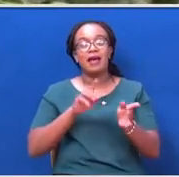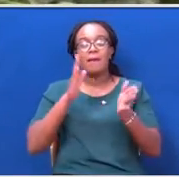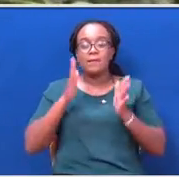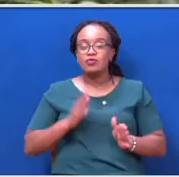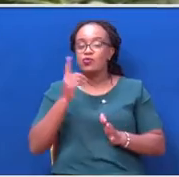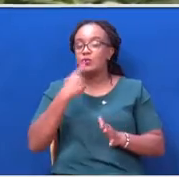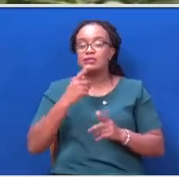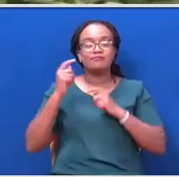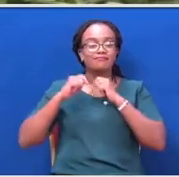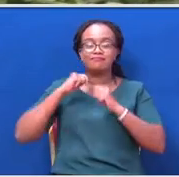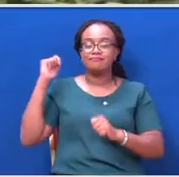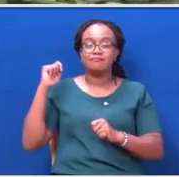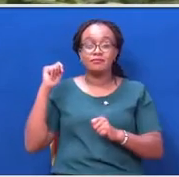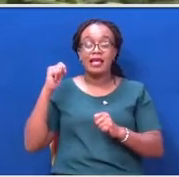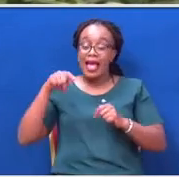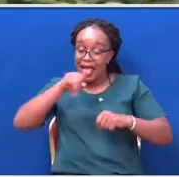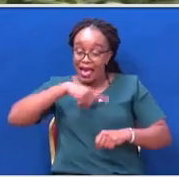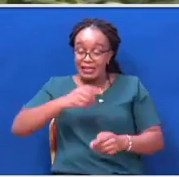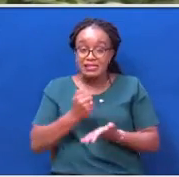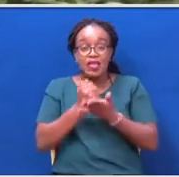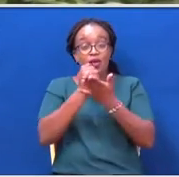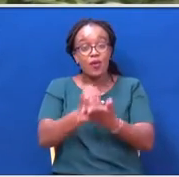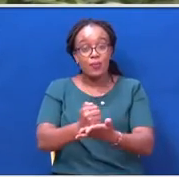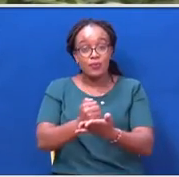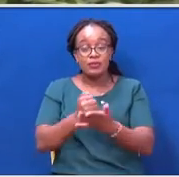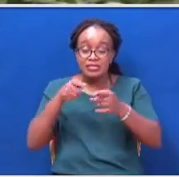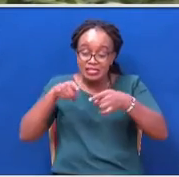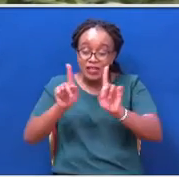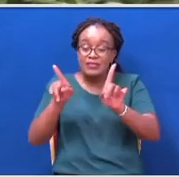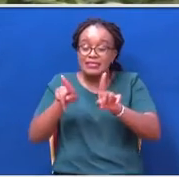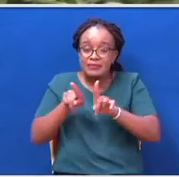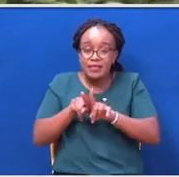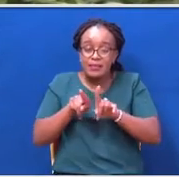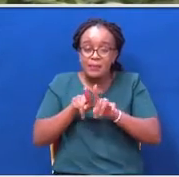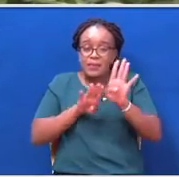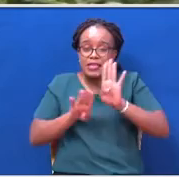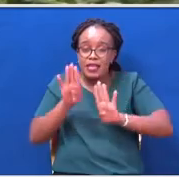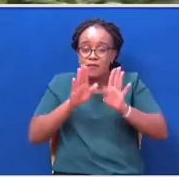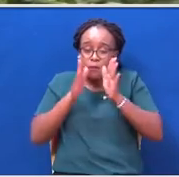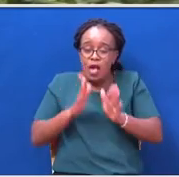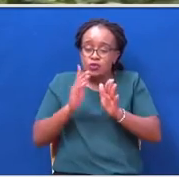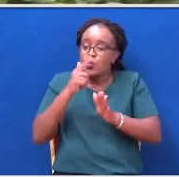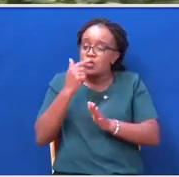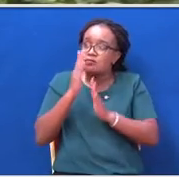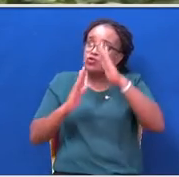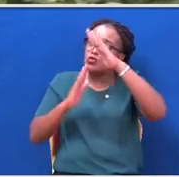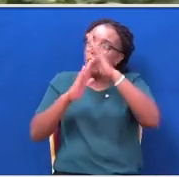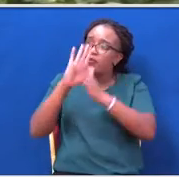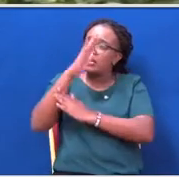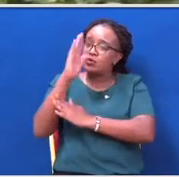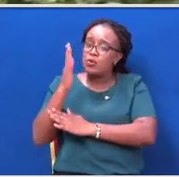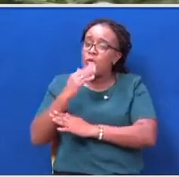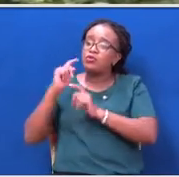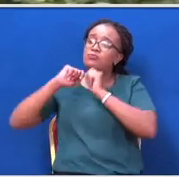Sisi tunamsaidia, ni mtu ambaye ni kama anataka kujinyonga. Huyu ni mtu wako juu ya mti anataka kujinyonga. Tunamwambia